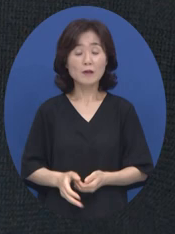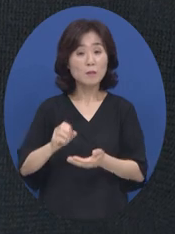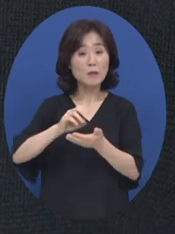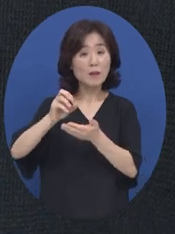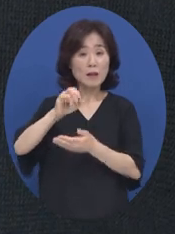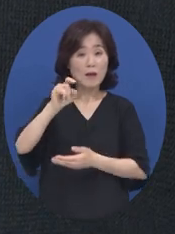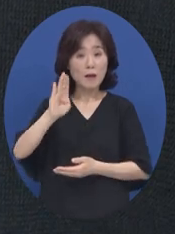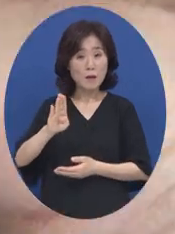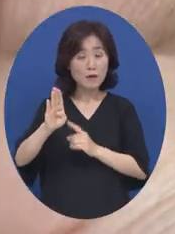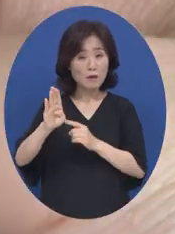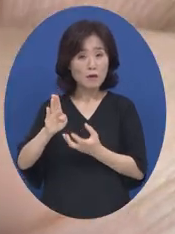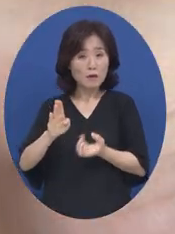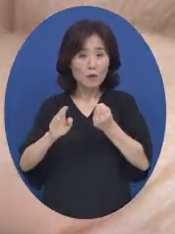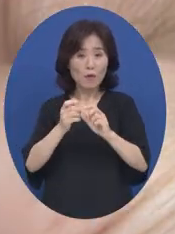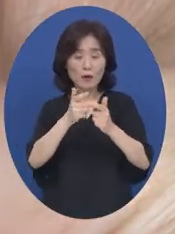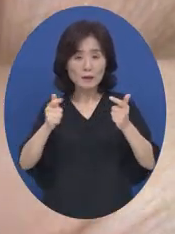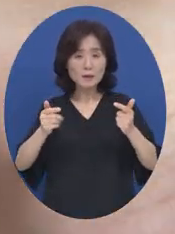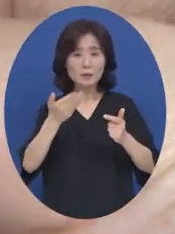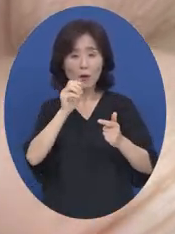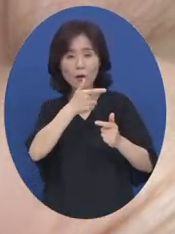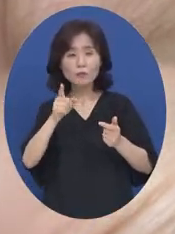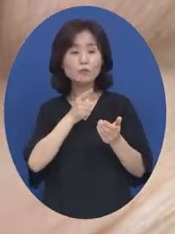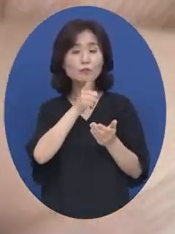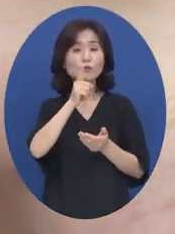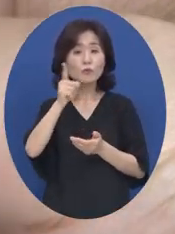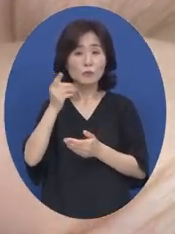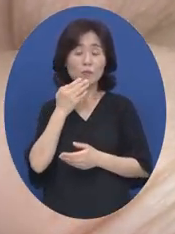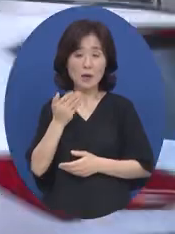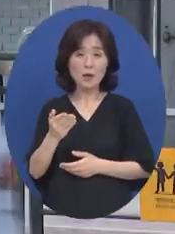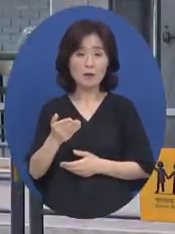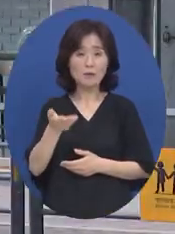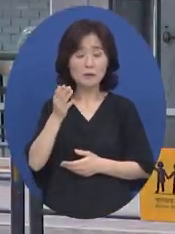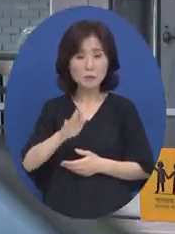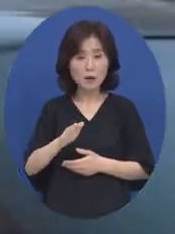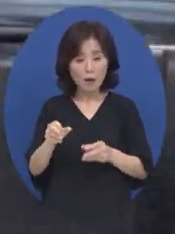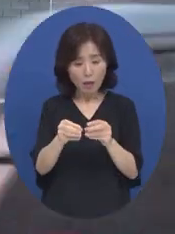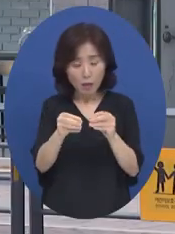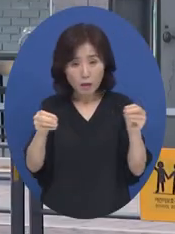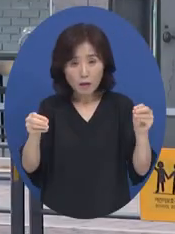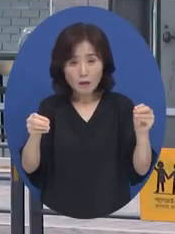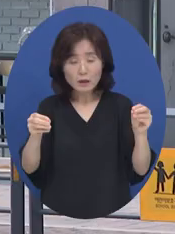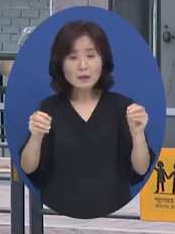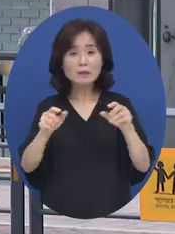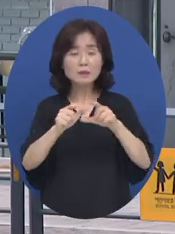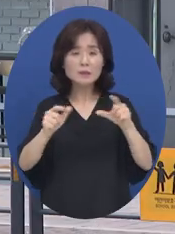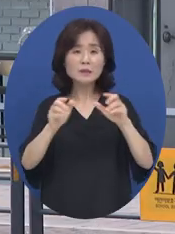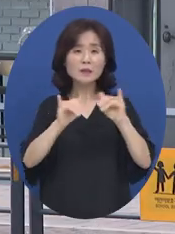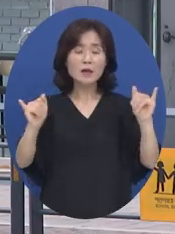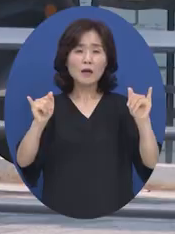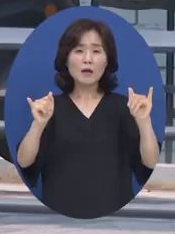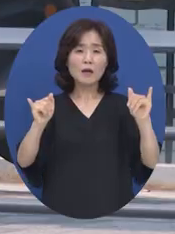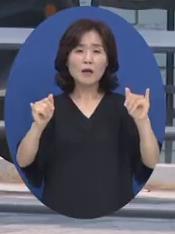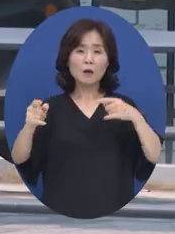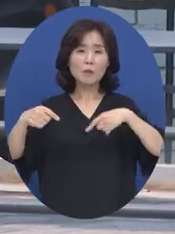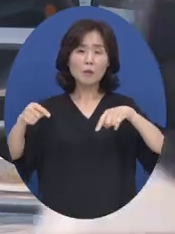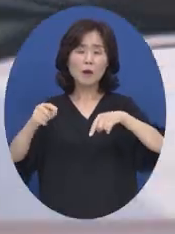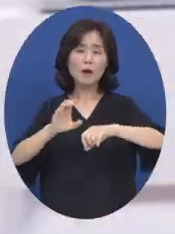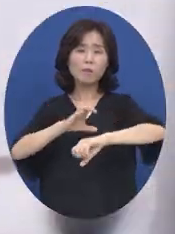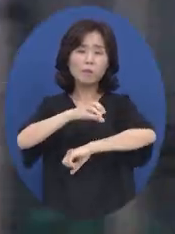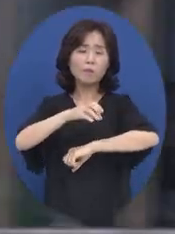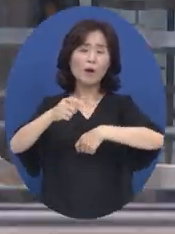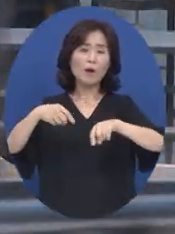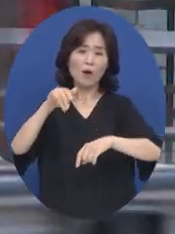배달앱 하나로 각종 음식을 주문합니다. 하지만 구조를 들여다보면 민간 업체의 독과점 문제가